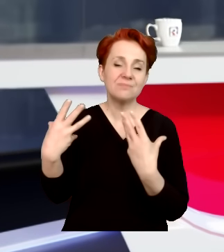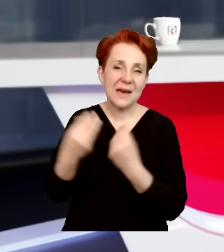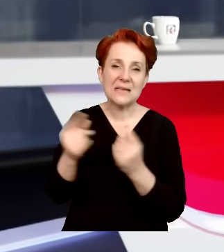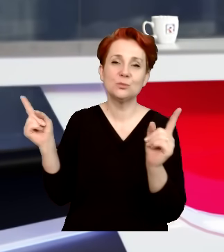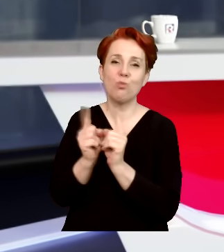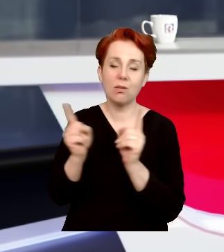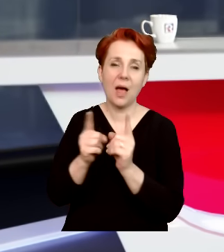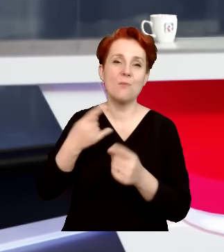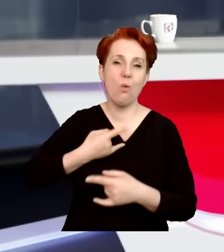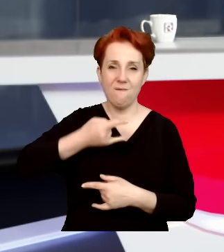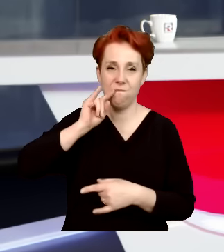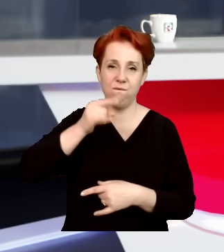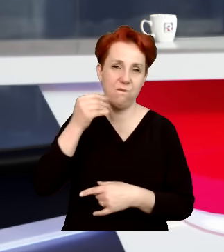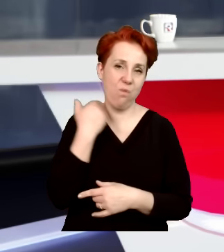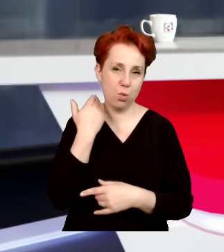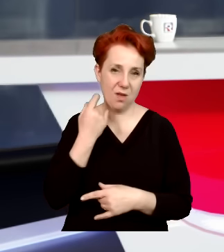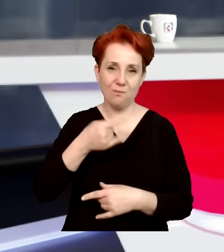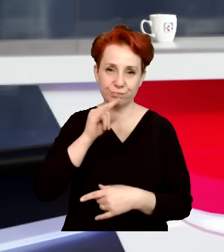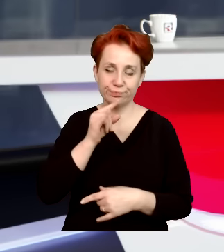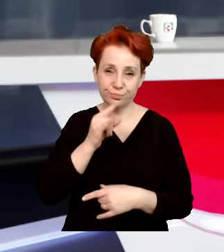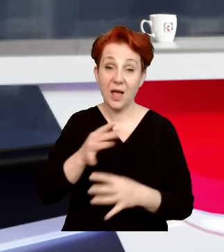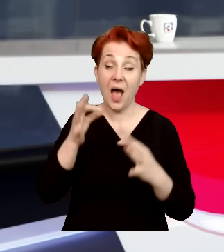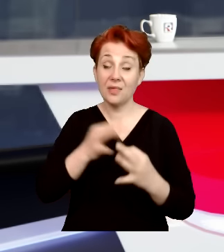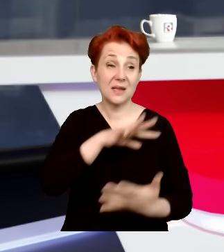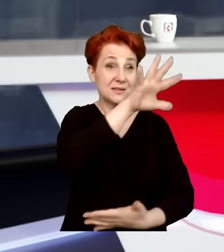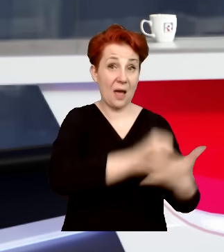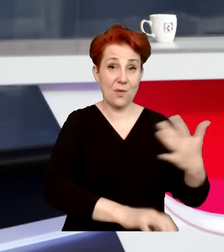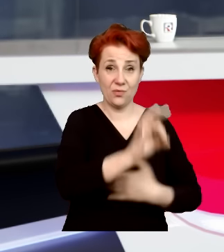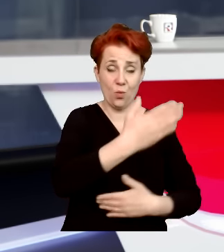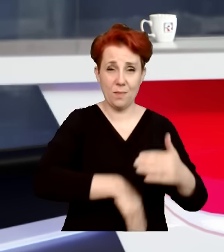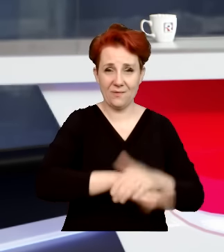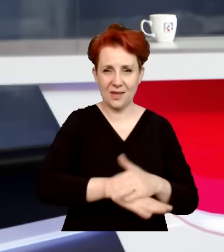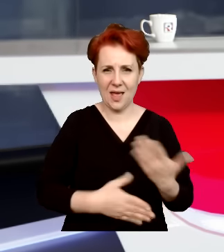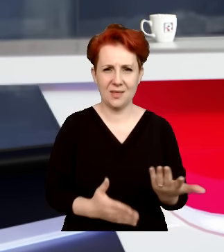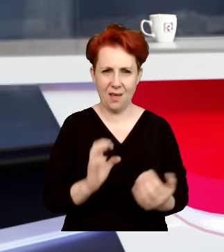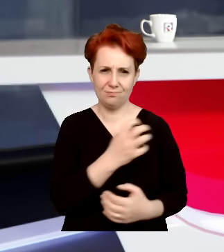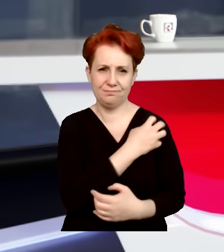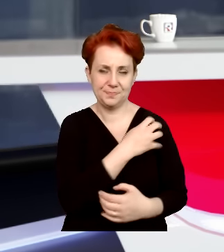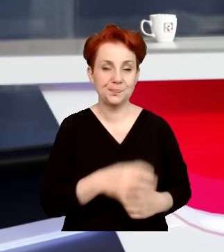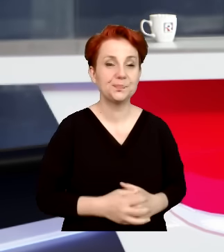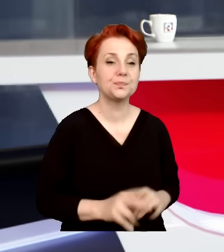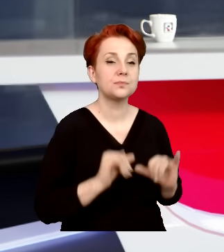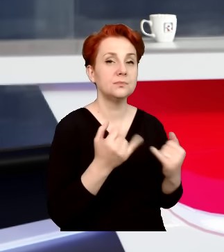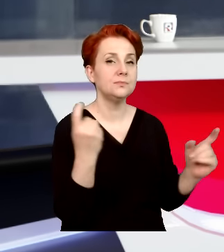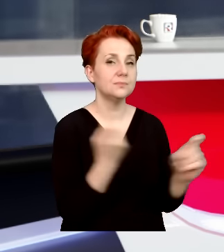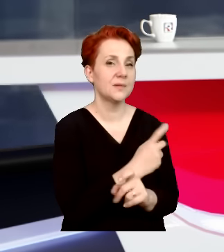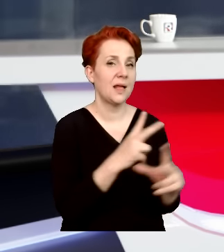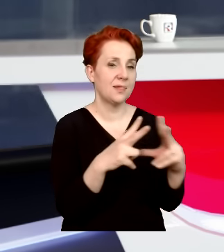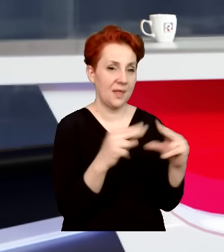odbierają uprawnienia generałowi Gromadzińskiemu. Że o tym, co się dzieje w krajach NATO,